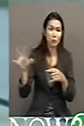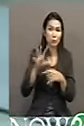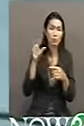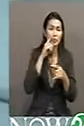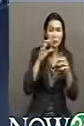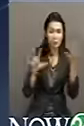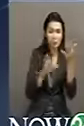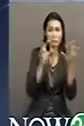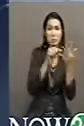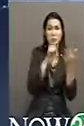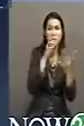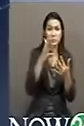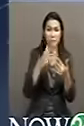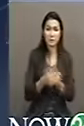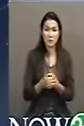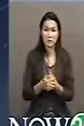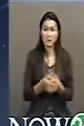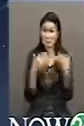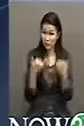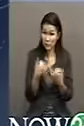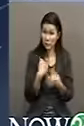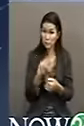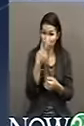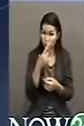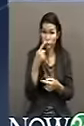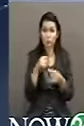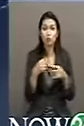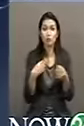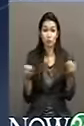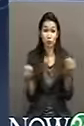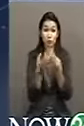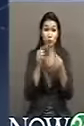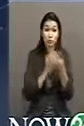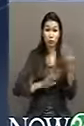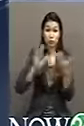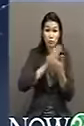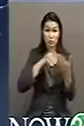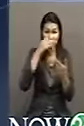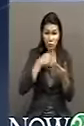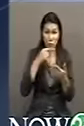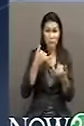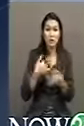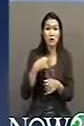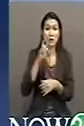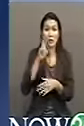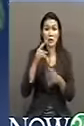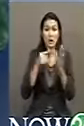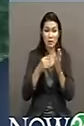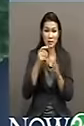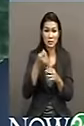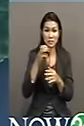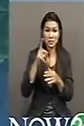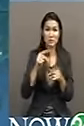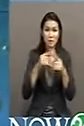ครับอีกหนึ่งลูกที่จะต้องจับตากันและมีผลกระทบต่อประเทศไทยก็คือพายุดีเพรสชันลาอีถึงแม้ว่าตอน